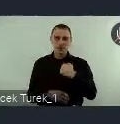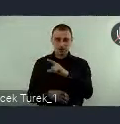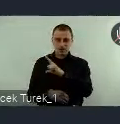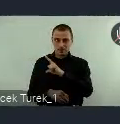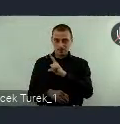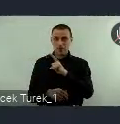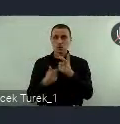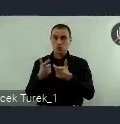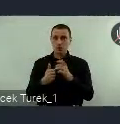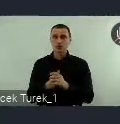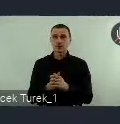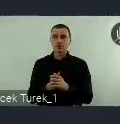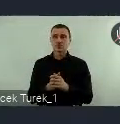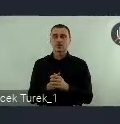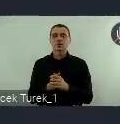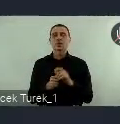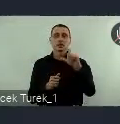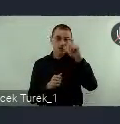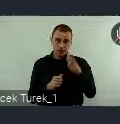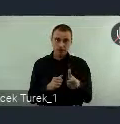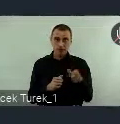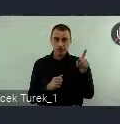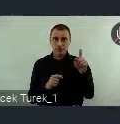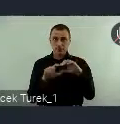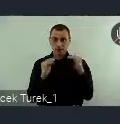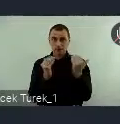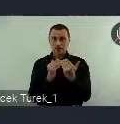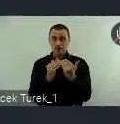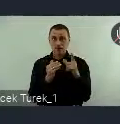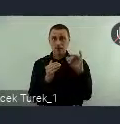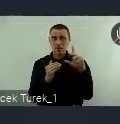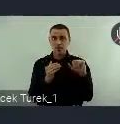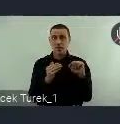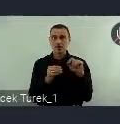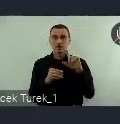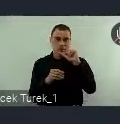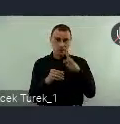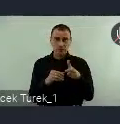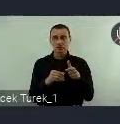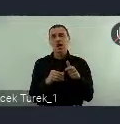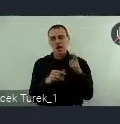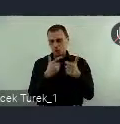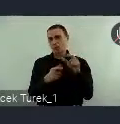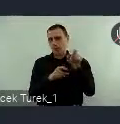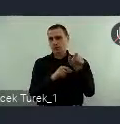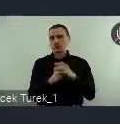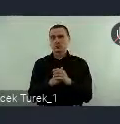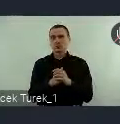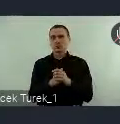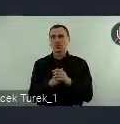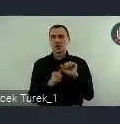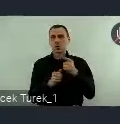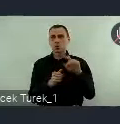w Gdańsku na stadionie Lechii Gdańsk to tak naprawdę w Miejskim stadionie Lechii no mniejsza z tym nie w czasie